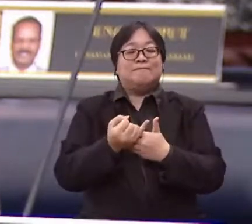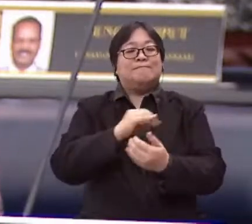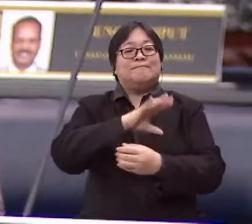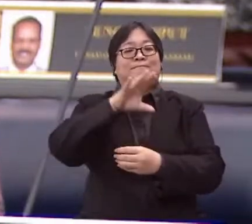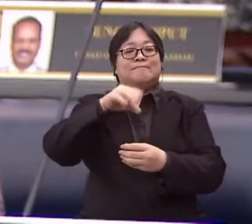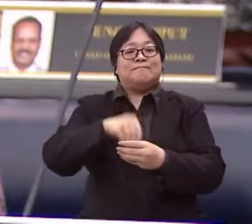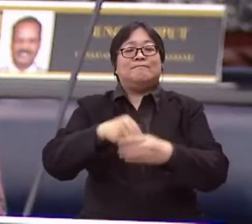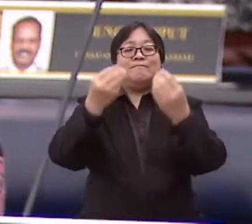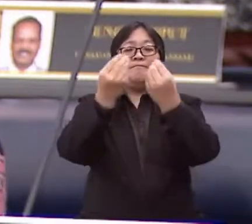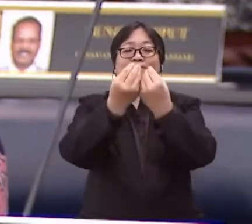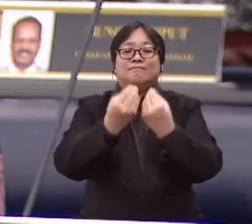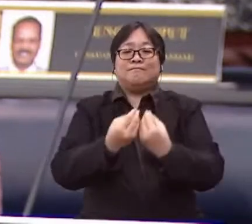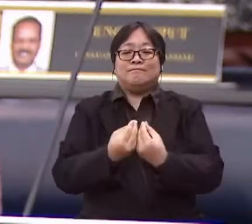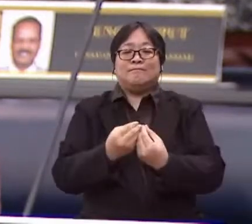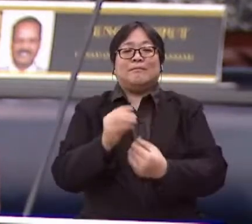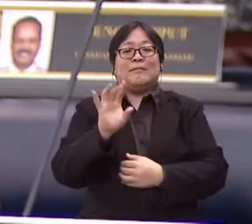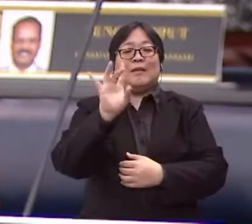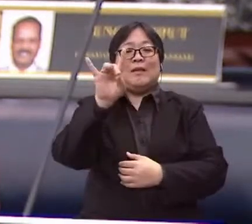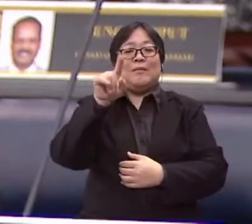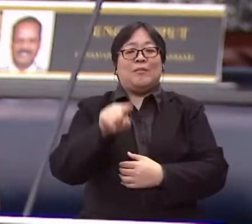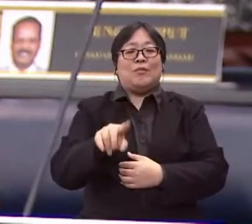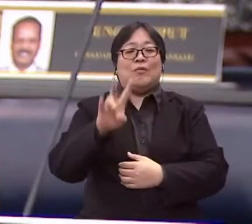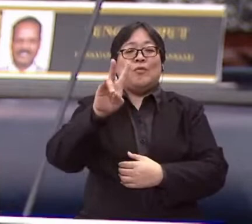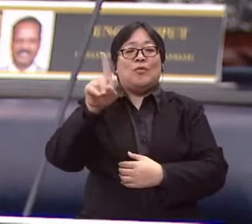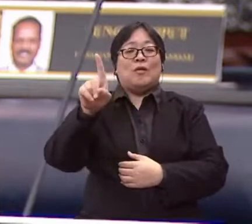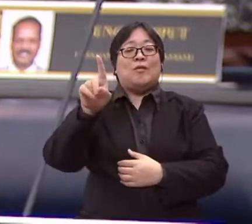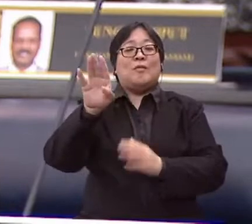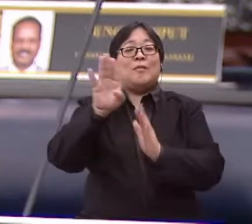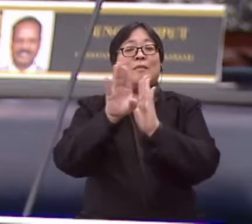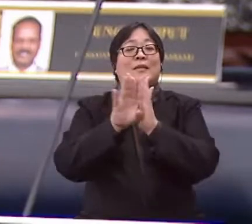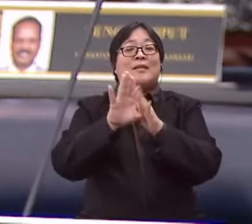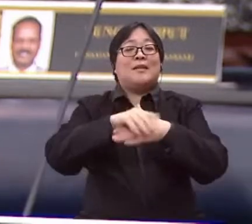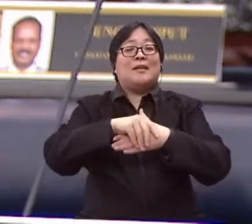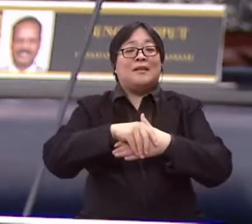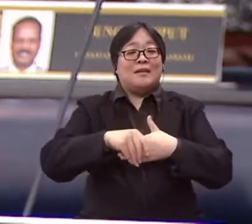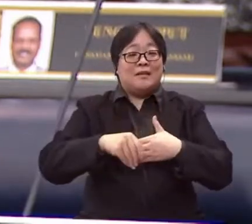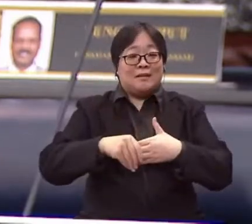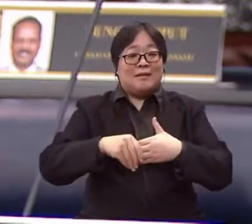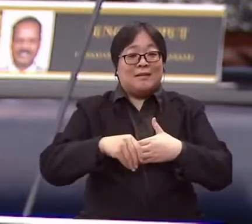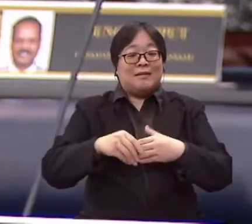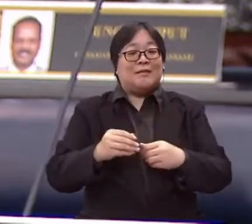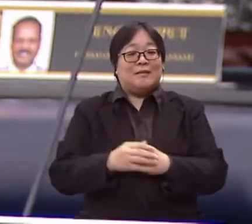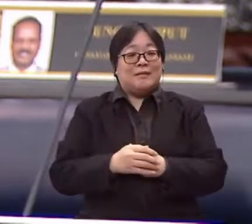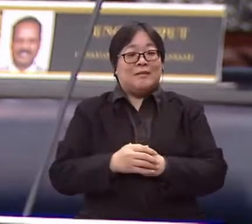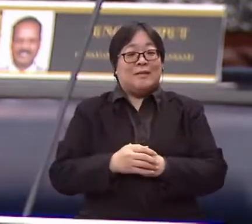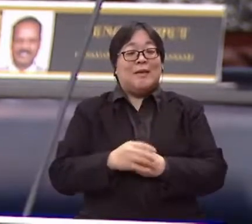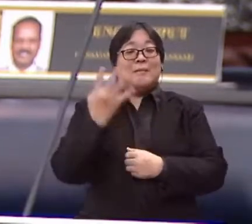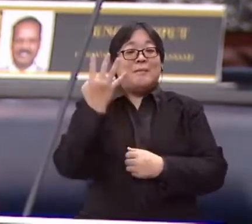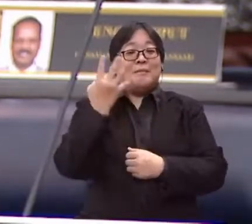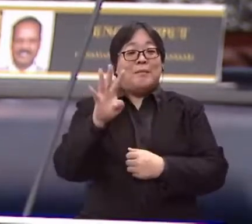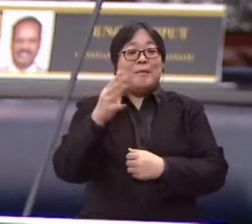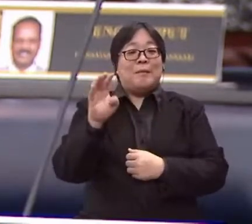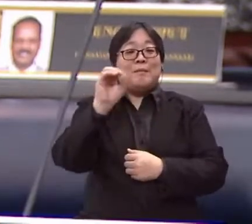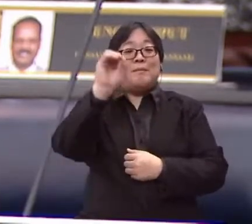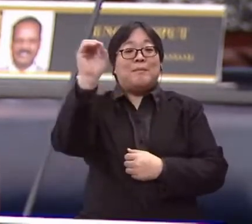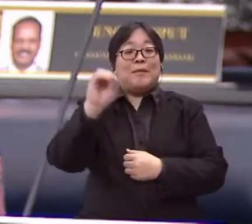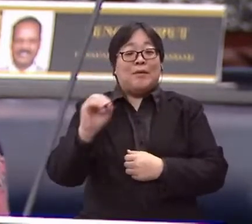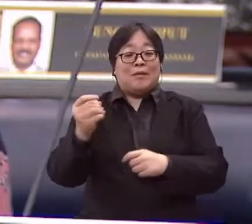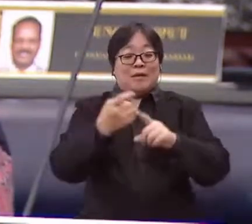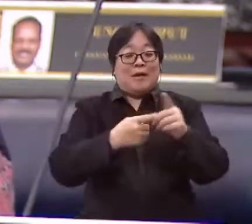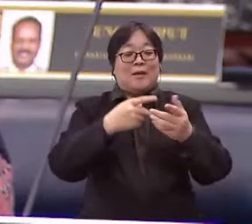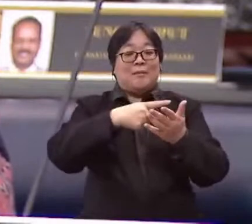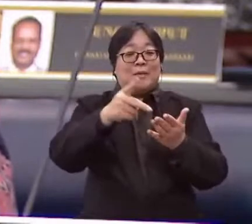melipatkan jumlah 80-an 71 pilihan ringkih sebanyak 14 peratus daripada